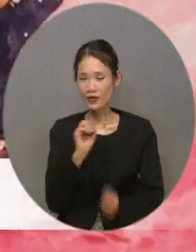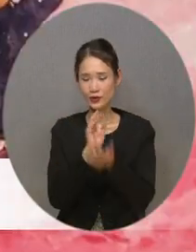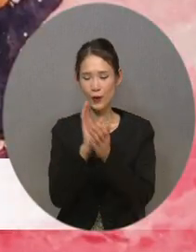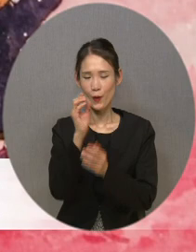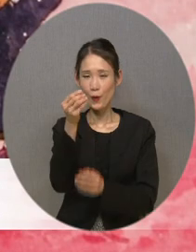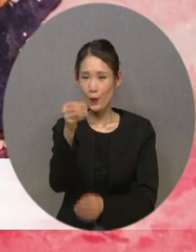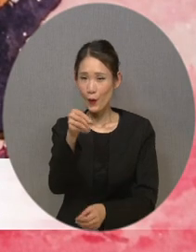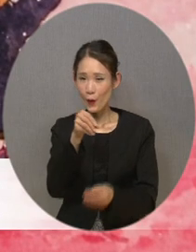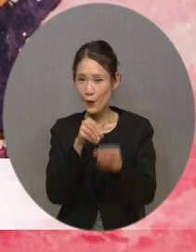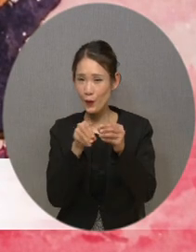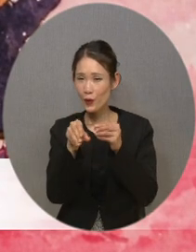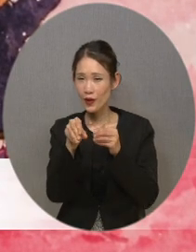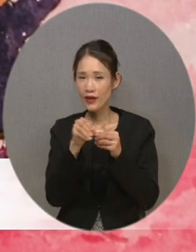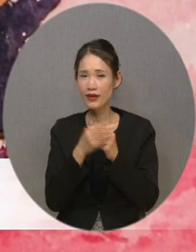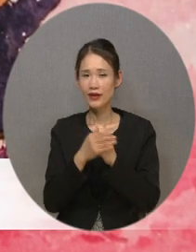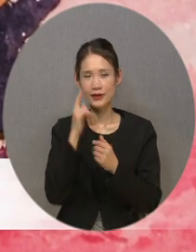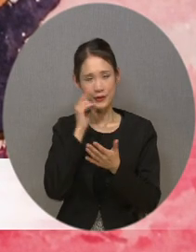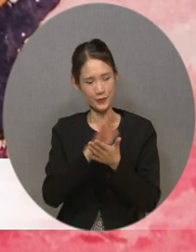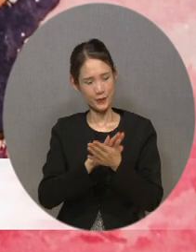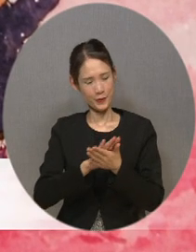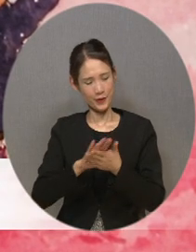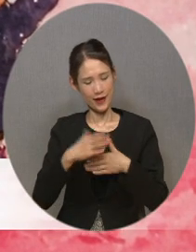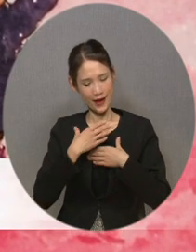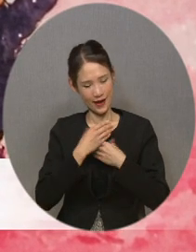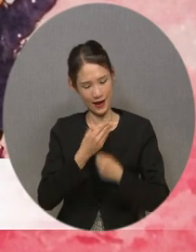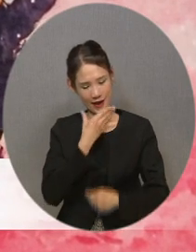아이들은 평화롭고 행복해 보입니다.